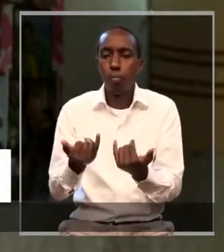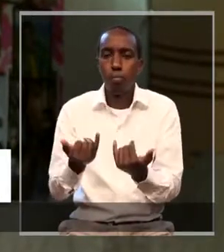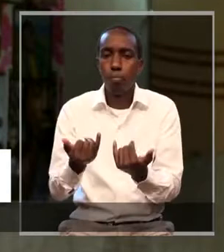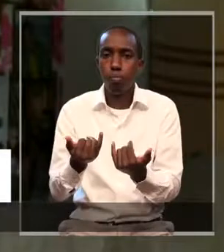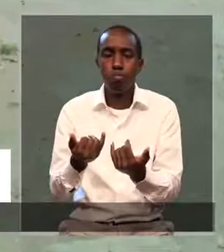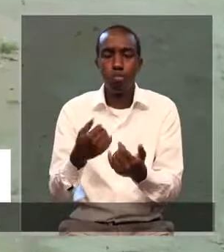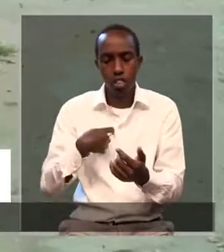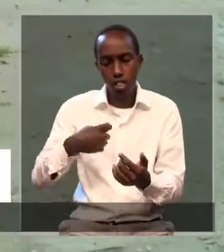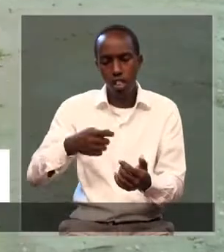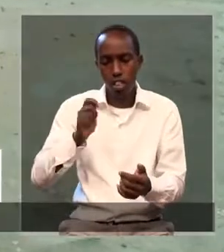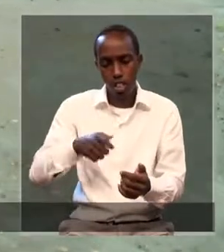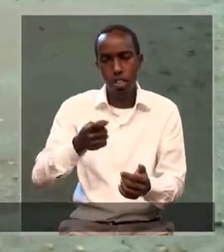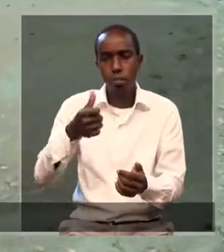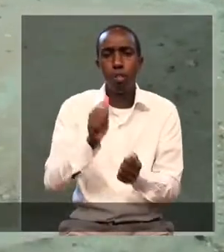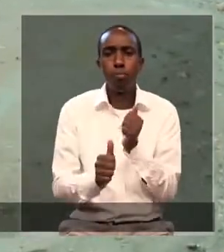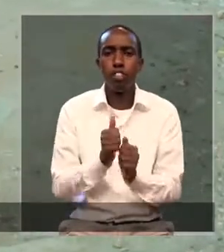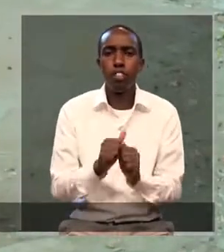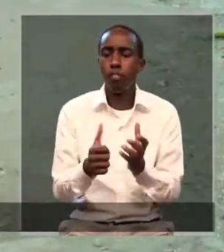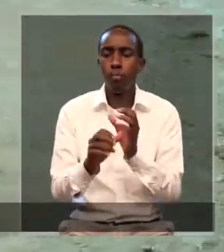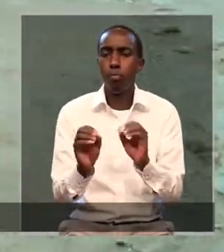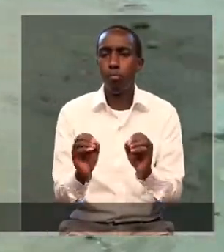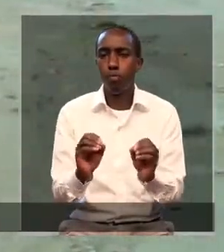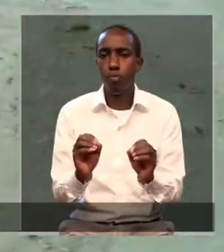ngubu mbasha kubyigurira nta kibazo.